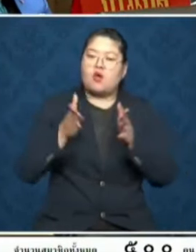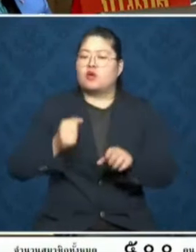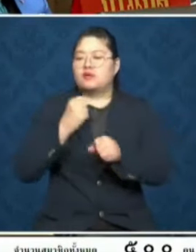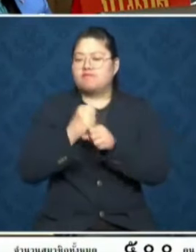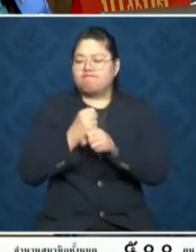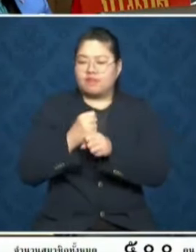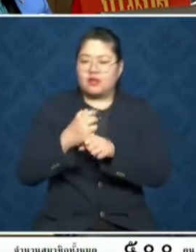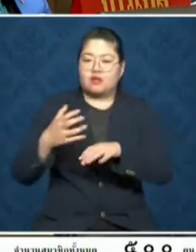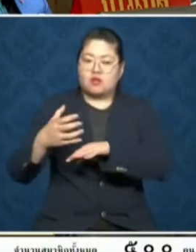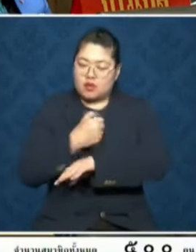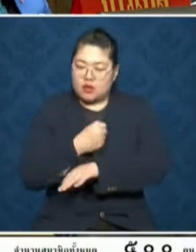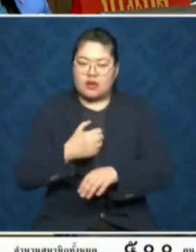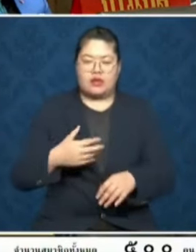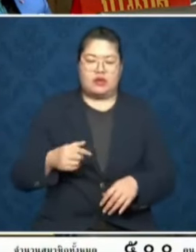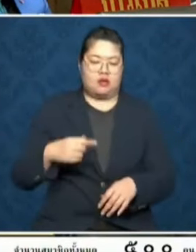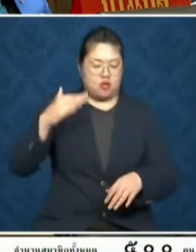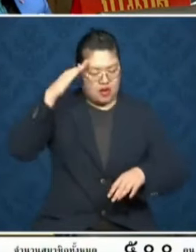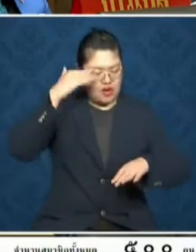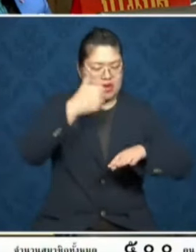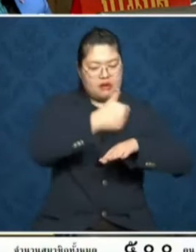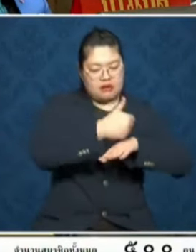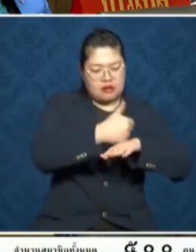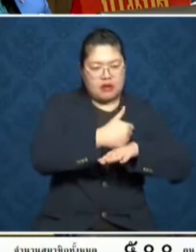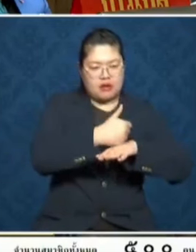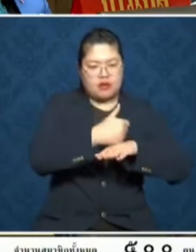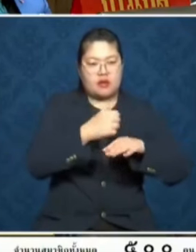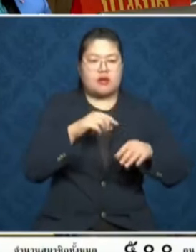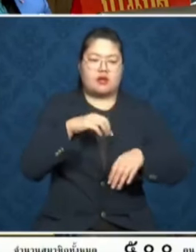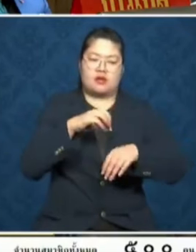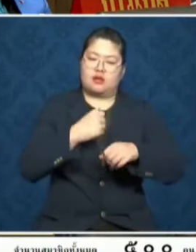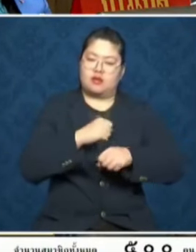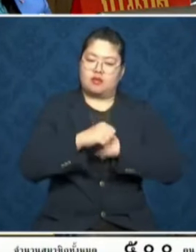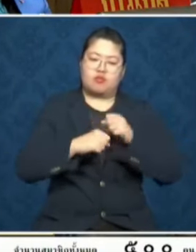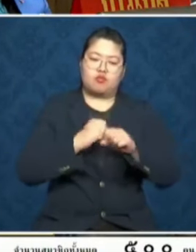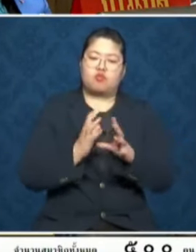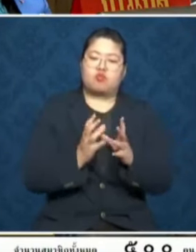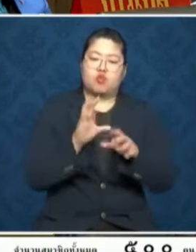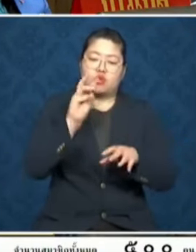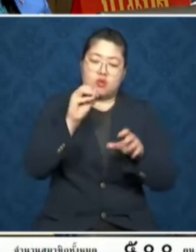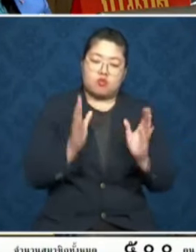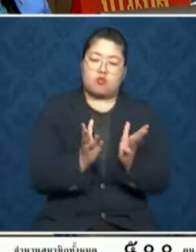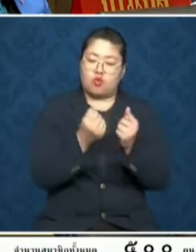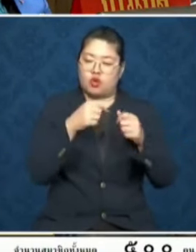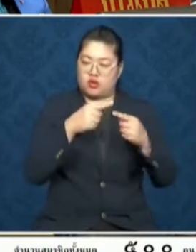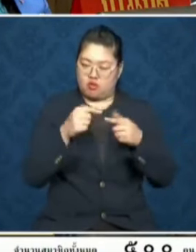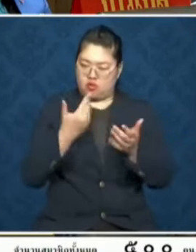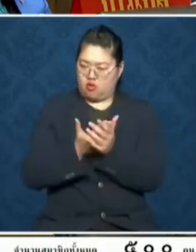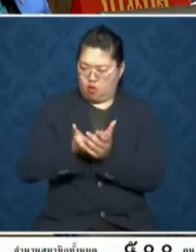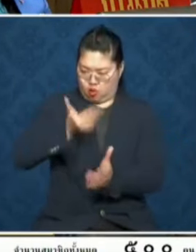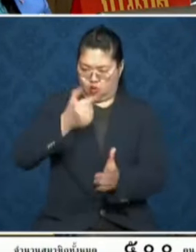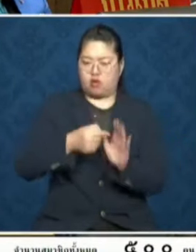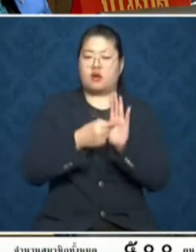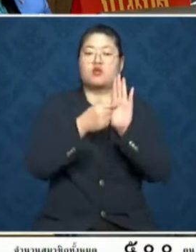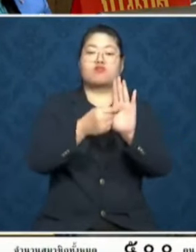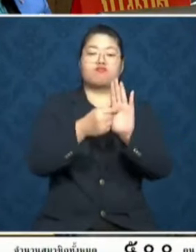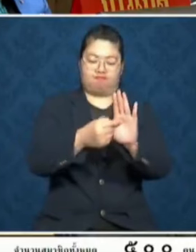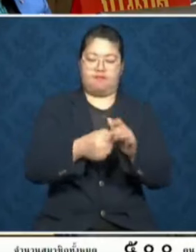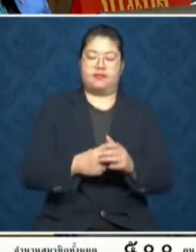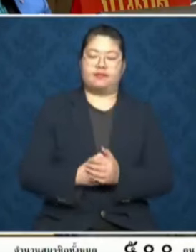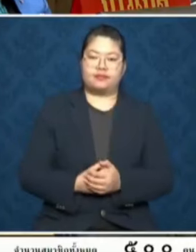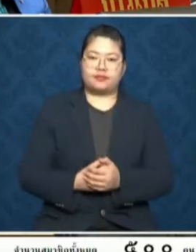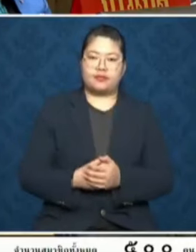ตำแหน่งผบ.ทบ.และตำแหน่งทางการเมืองเพียงไม่กี่นายที่ดิฉันได้ยกมาให้ทุกท่านได้เห็นแต่ไม่เพียงเท่านั้น